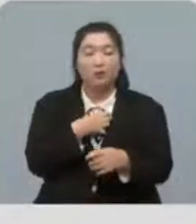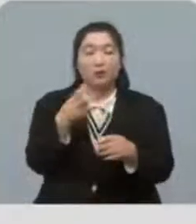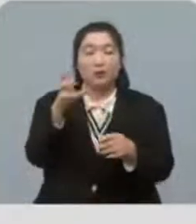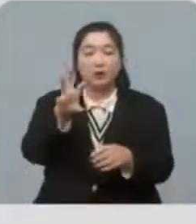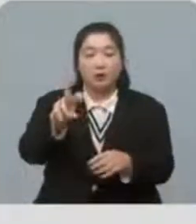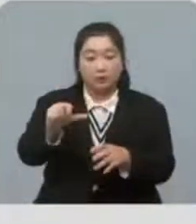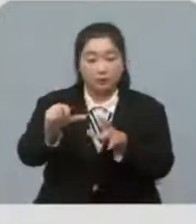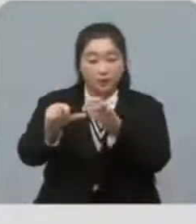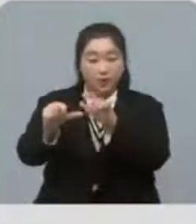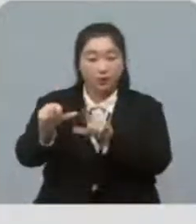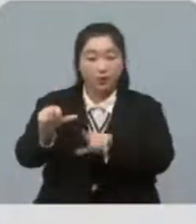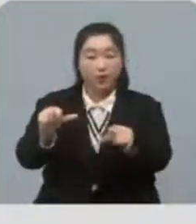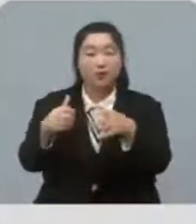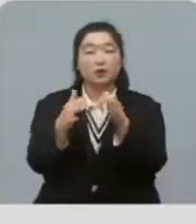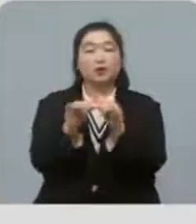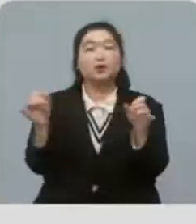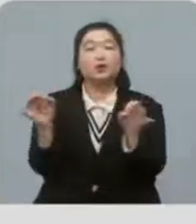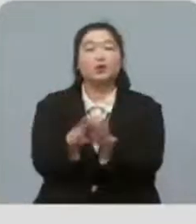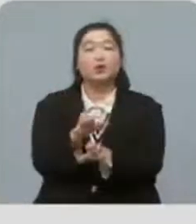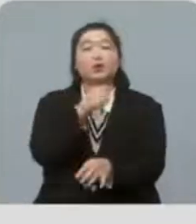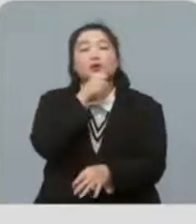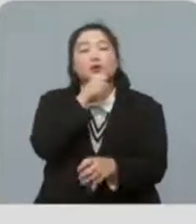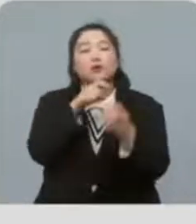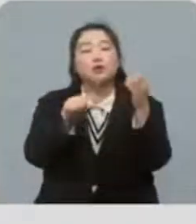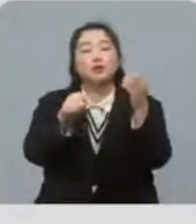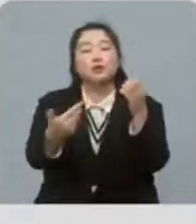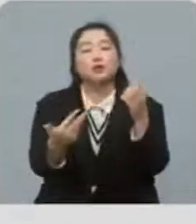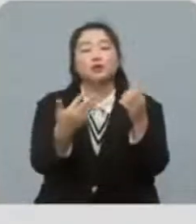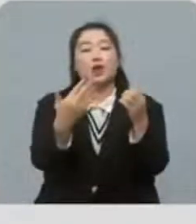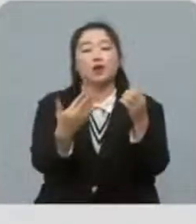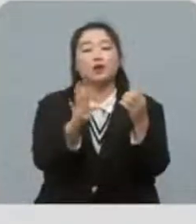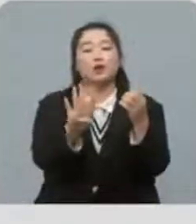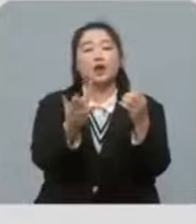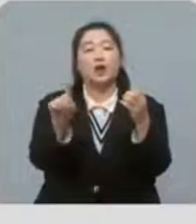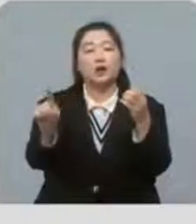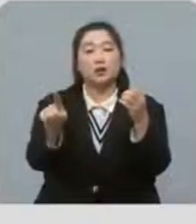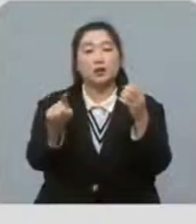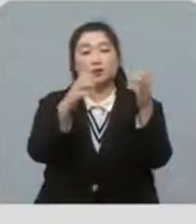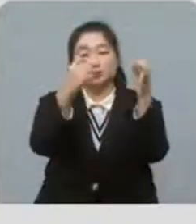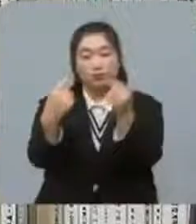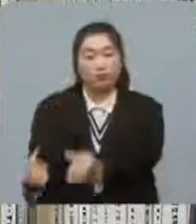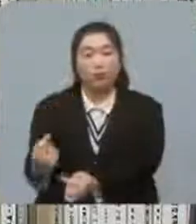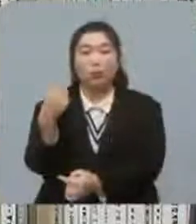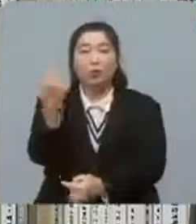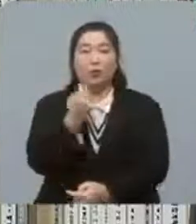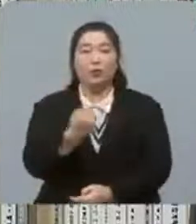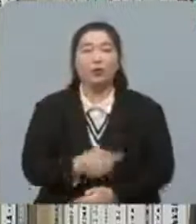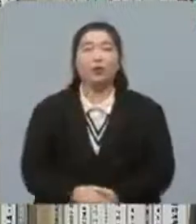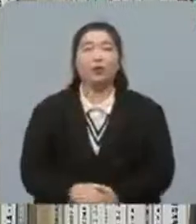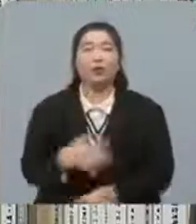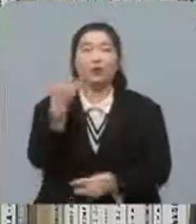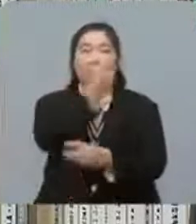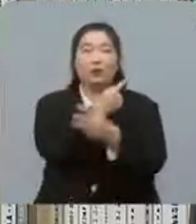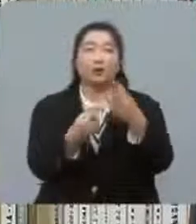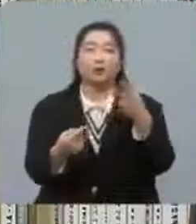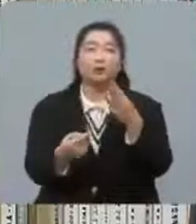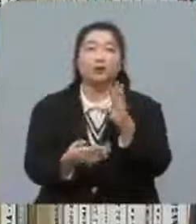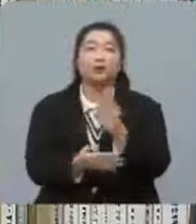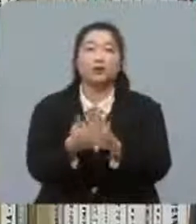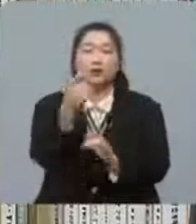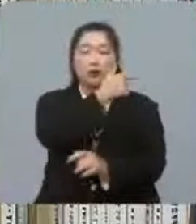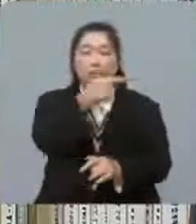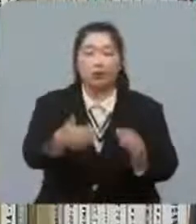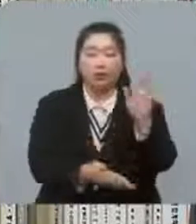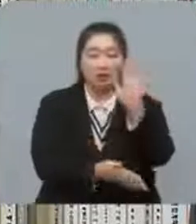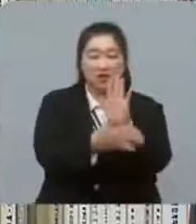2035년에 지역 소멸 위험 지수도 0.41 떨어질 전망입니다 청보다 더 대도시